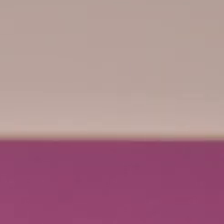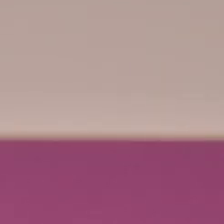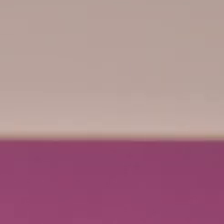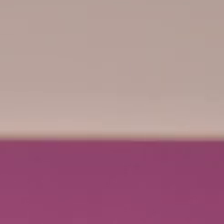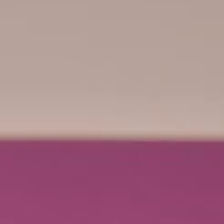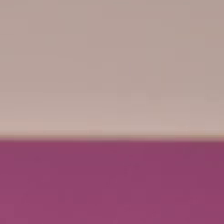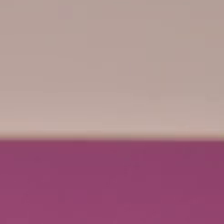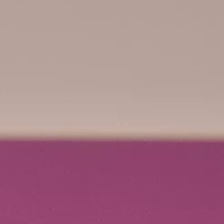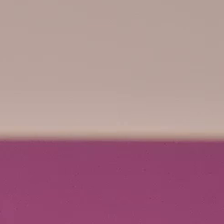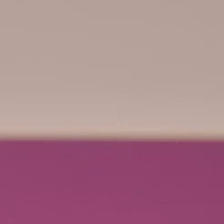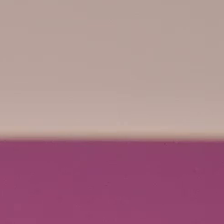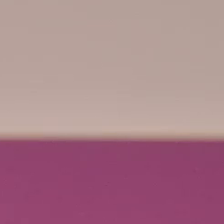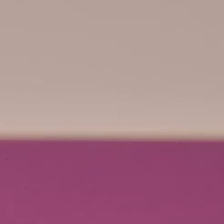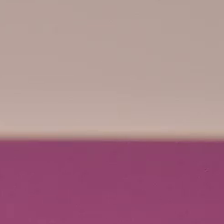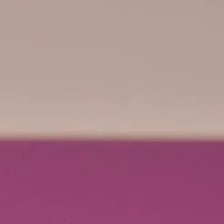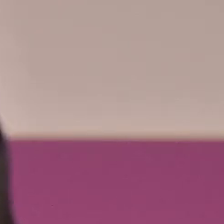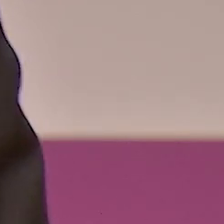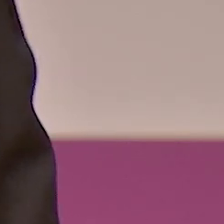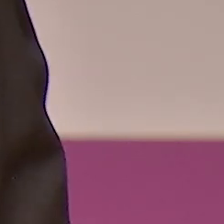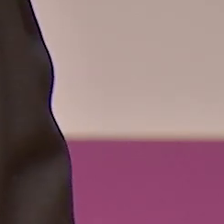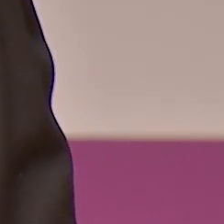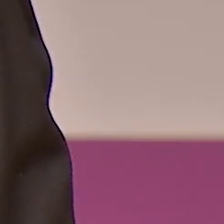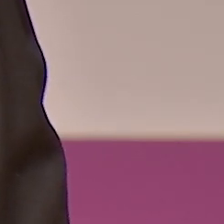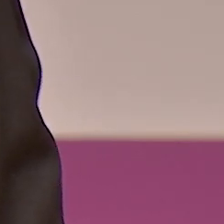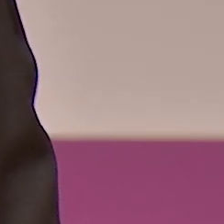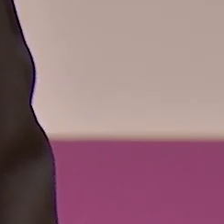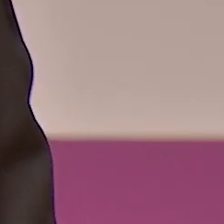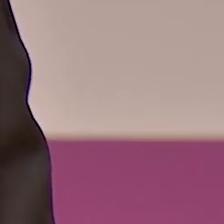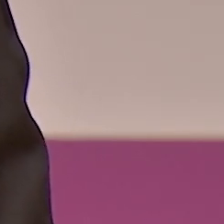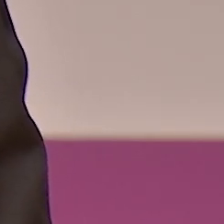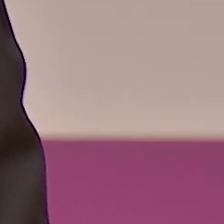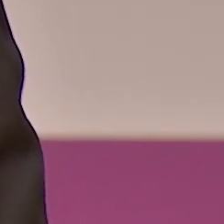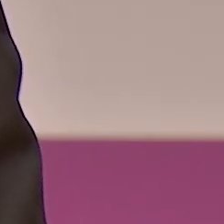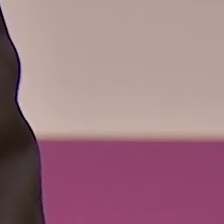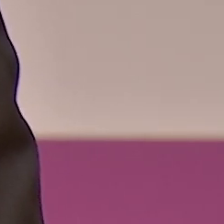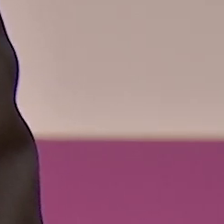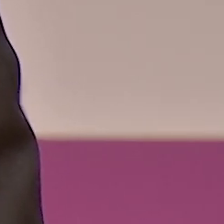noch nicht, ob dieser stattfinden wird. Das wird sich erst im Laufe der Zeit jetzt